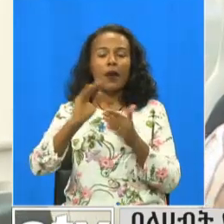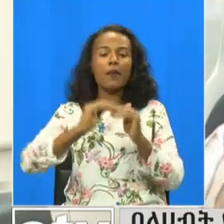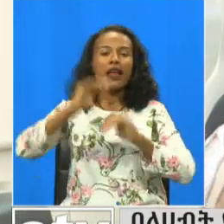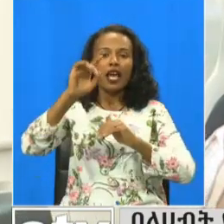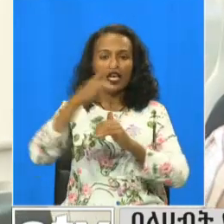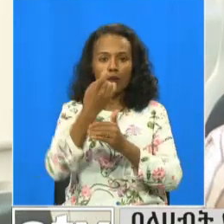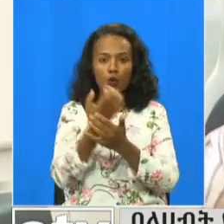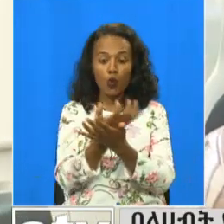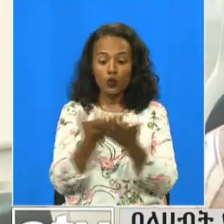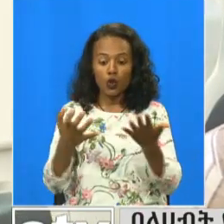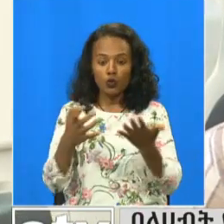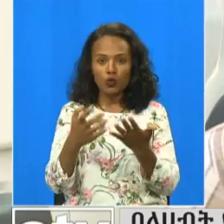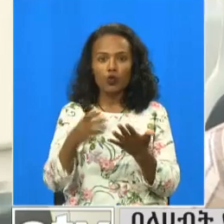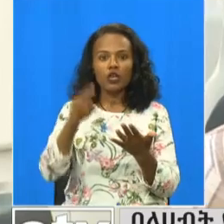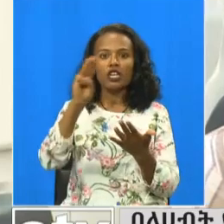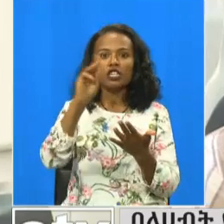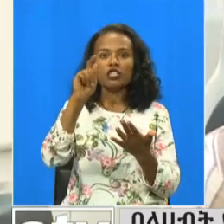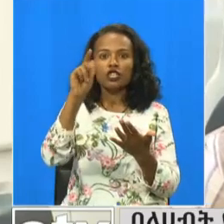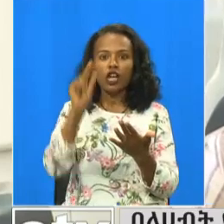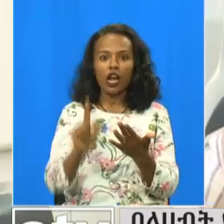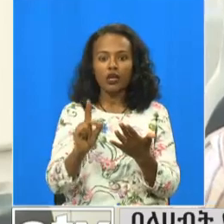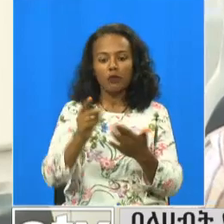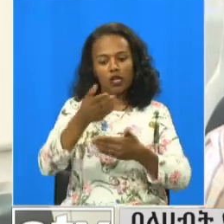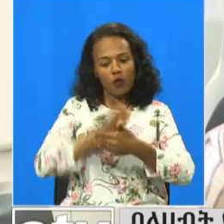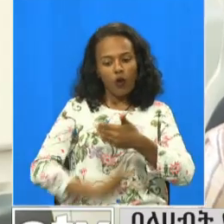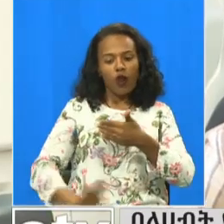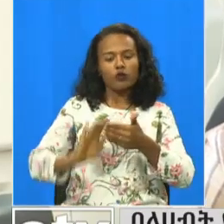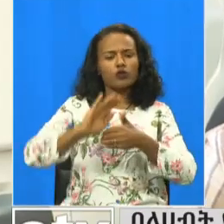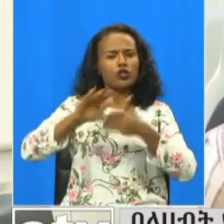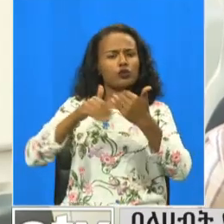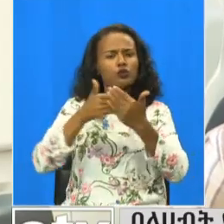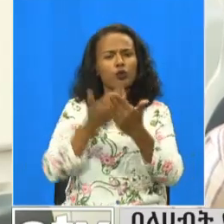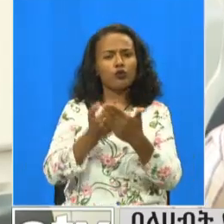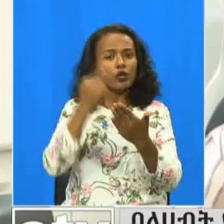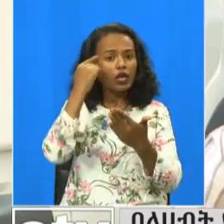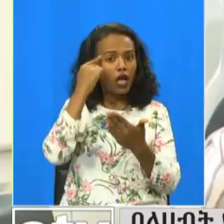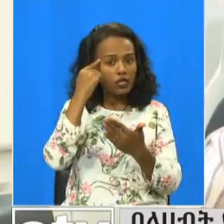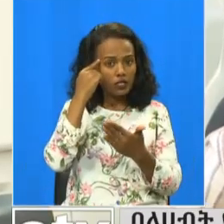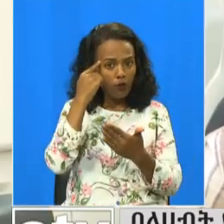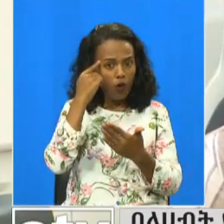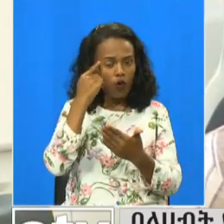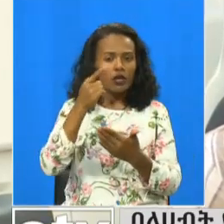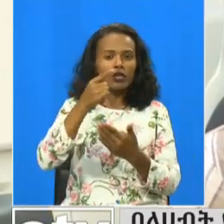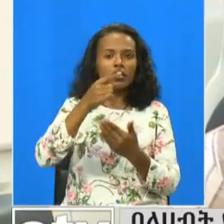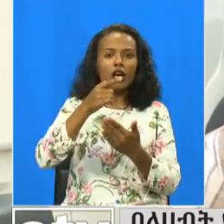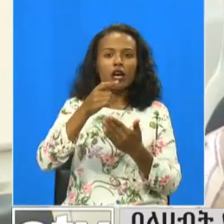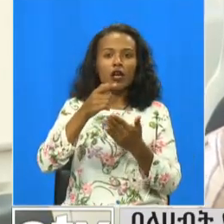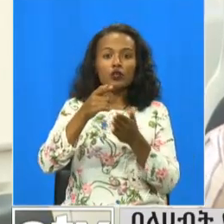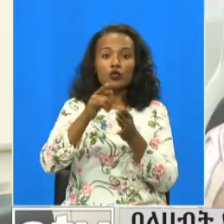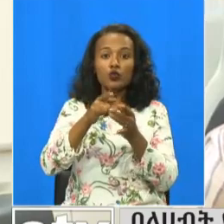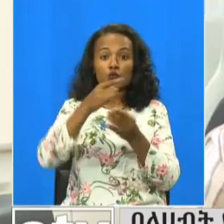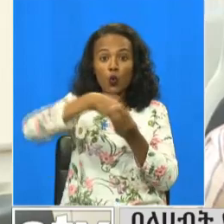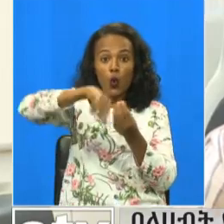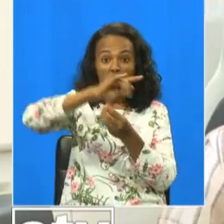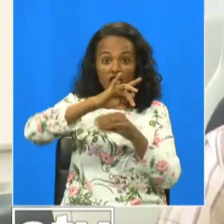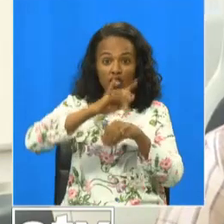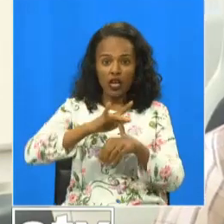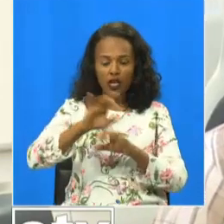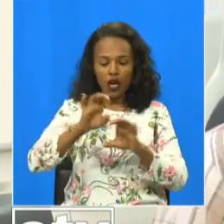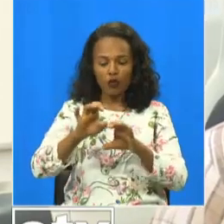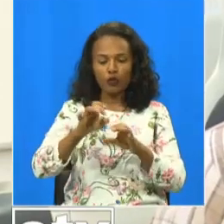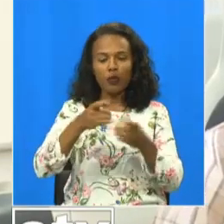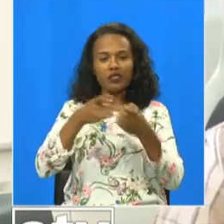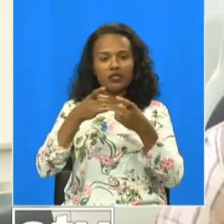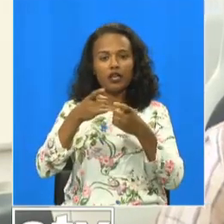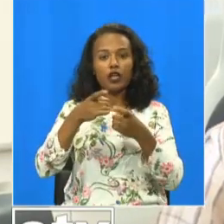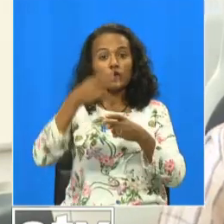ስለሆነ ለሰንሻይን ፋውንዴሽንም ለአጋሮችም ለተወላጆቻችንም ይሄን አስተባው ለዞናችን ላደረጉት ገዛ ሁሉ በዞኑ አስተዳደር ስም